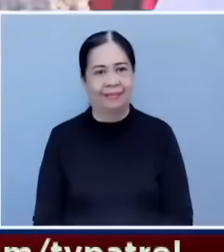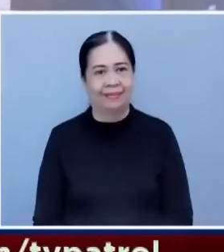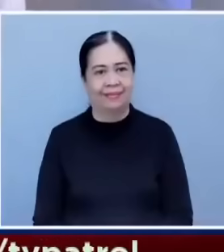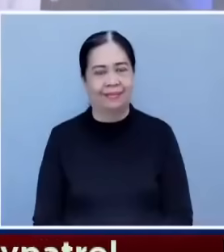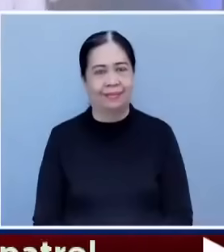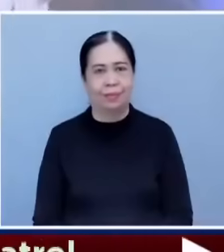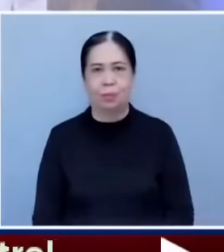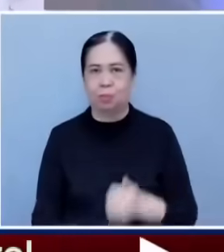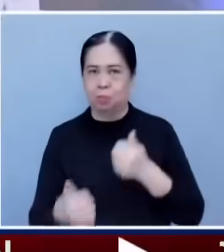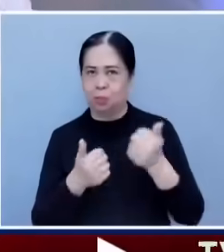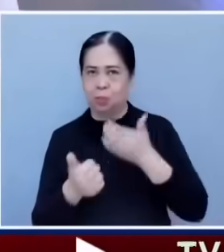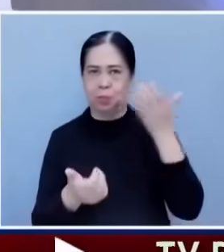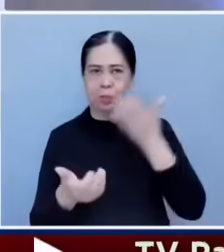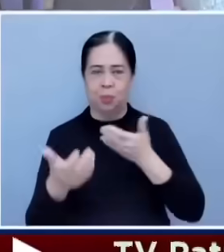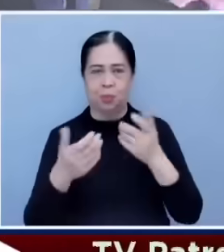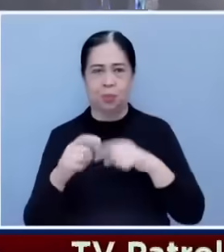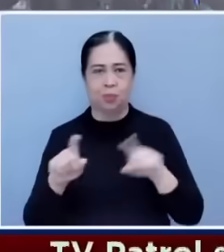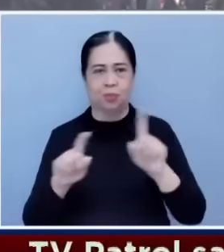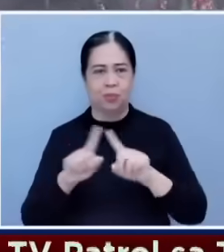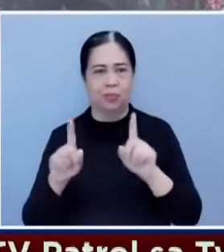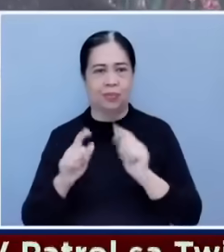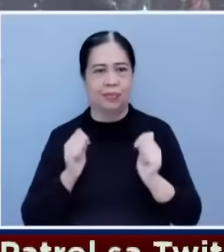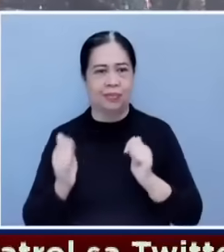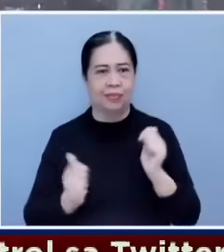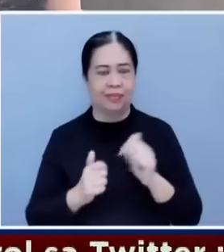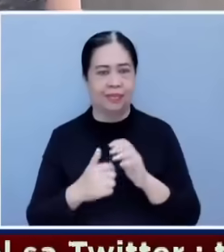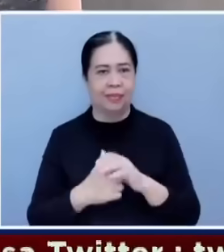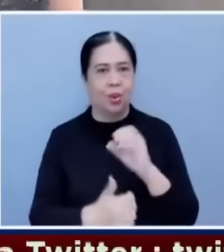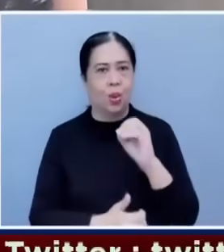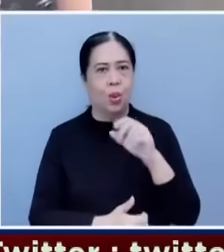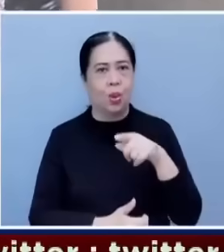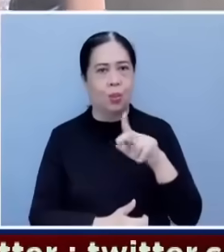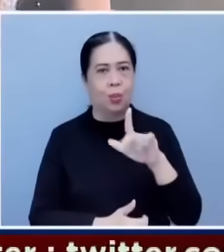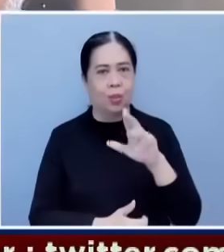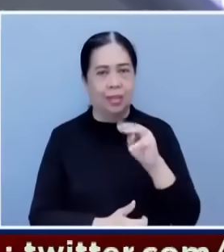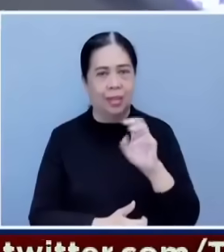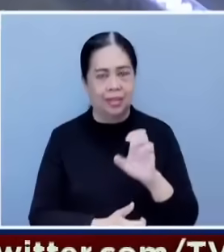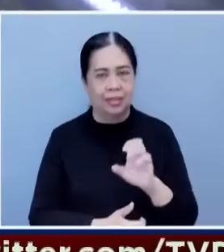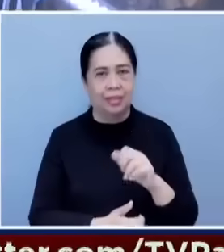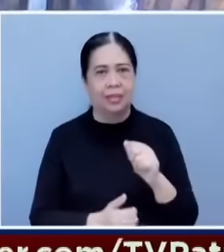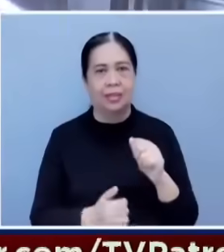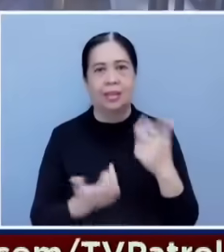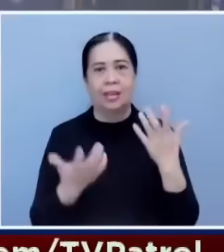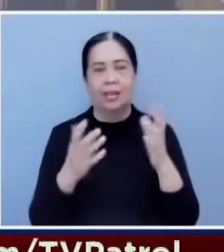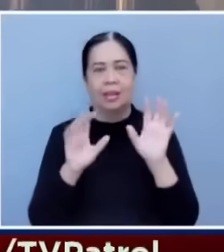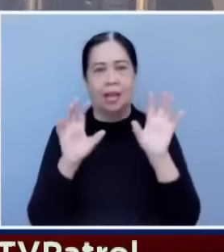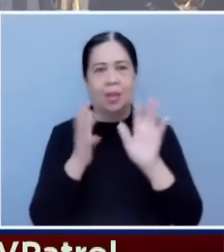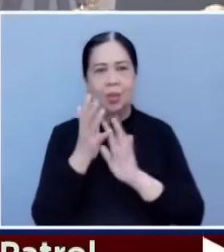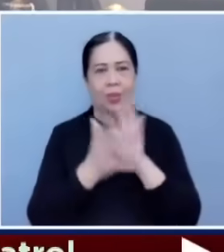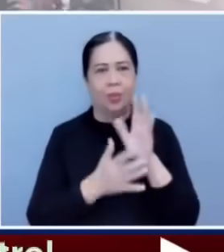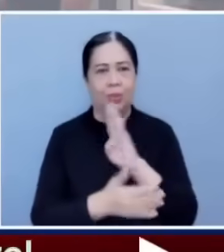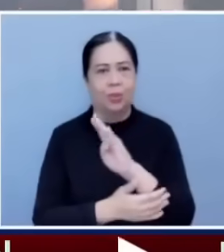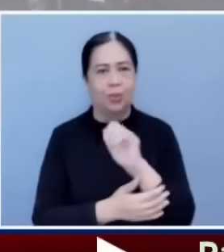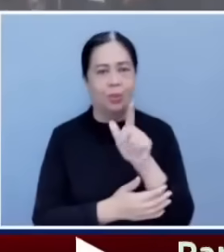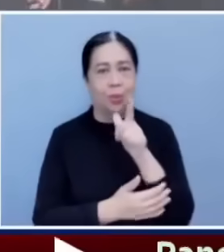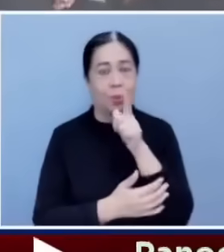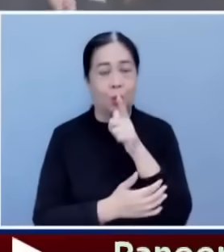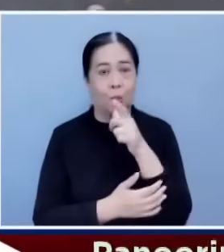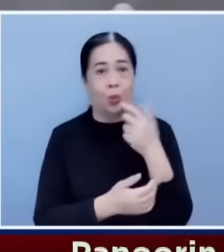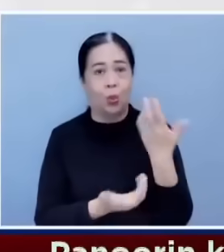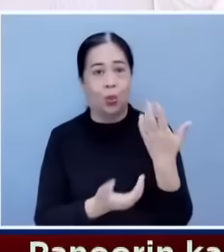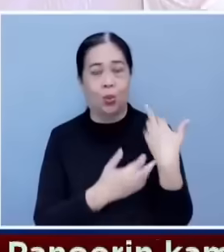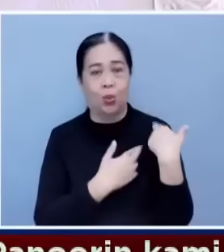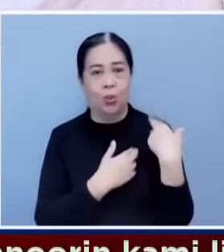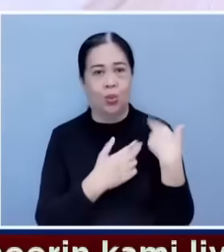Pabunggahan rin ng costume ang celebrities sa Opulence Halloween Ball, Martes ng gabi, na inorganisa ni Mon Gutierrez.